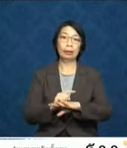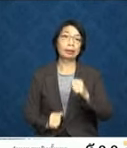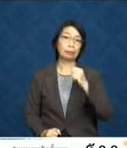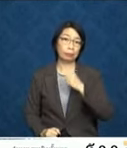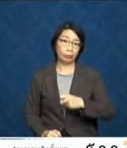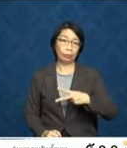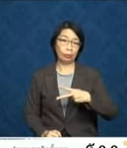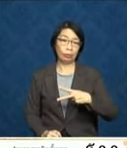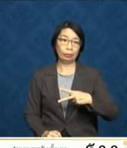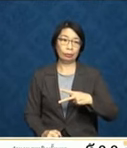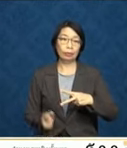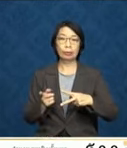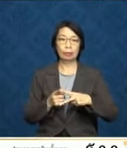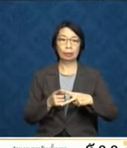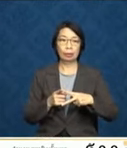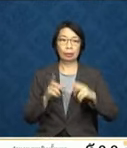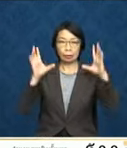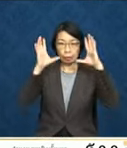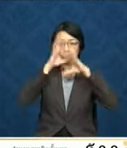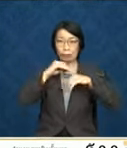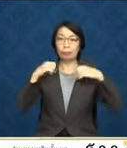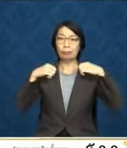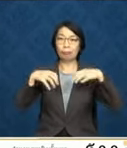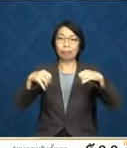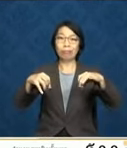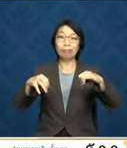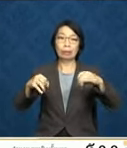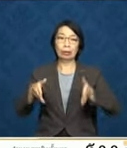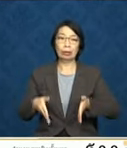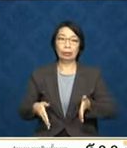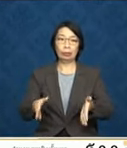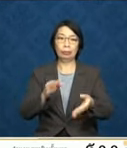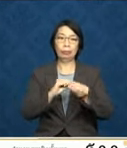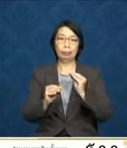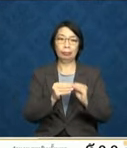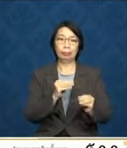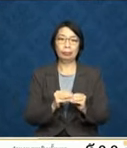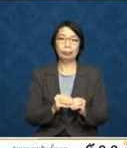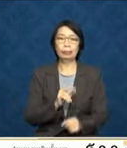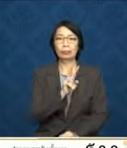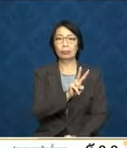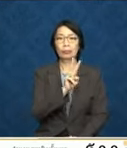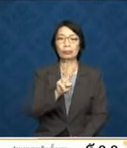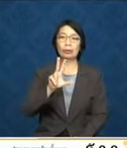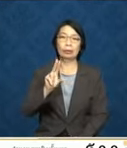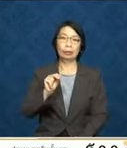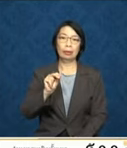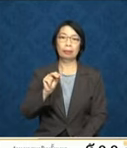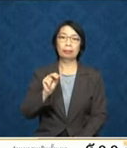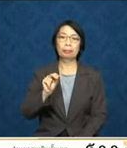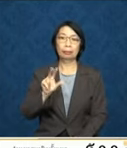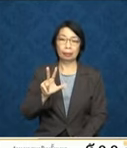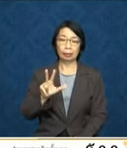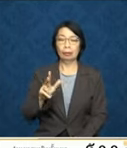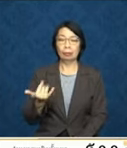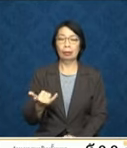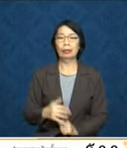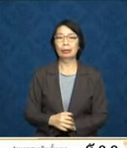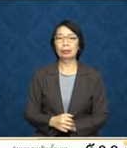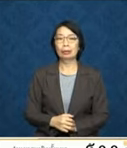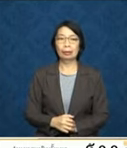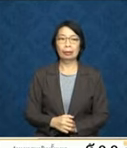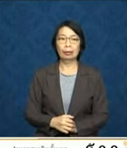คือเรื่องไฟส่องสว่างทางถนนหมายเลข223สกลนครบ้านต้อง